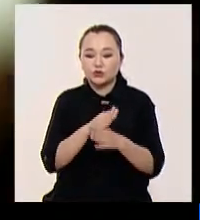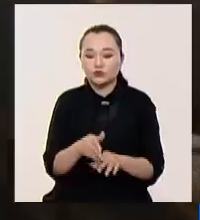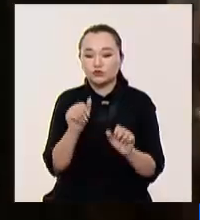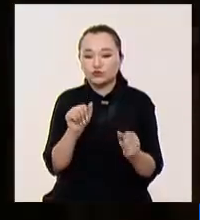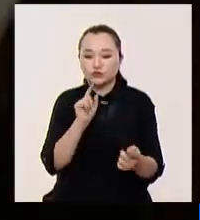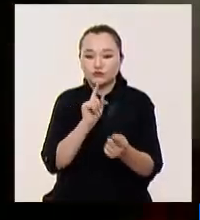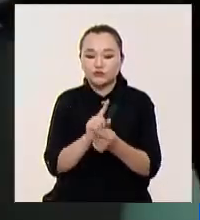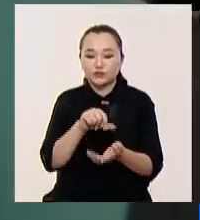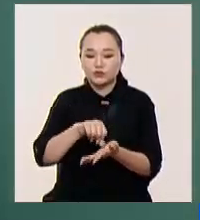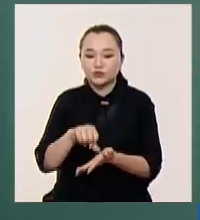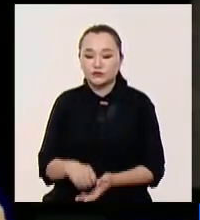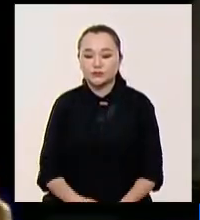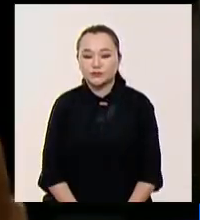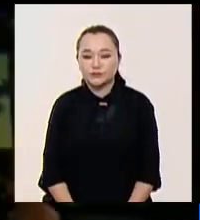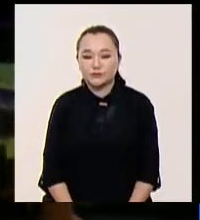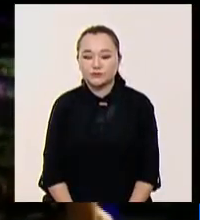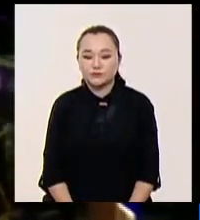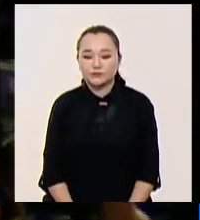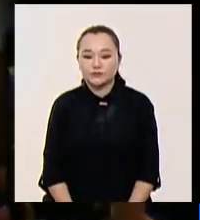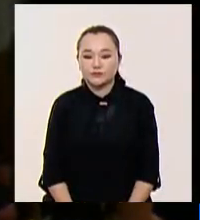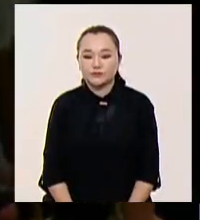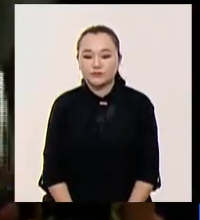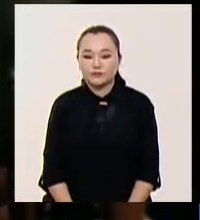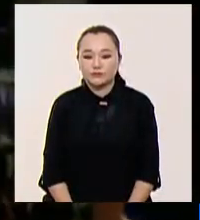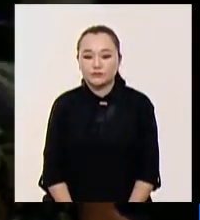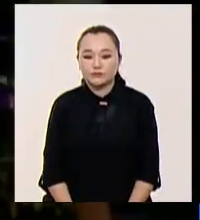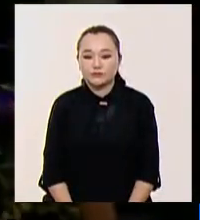қатыса алады. Азамат Қабетов, Ринат Абілқайыров, Информбюро, Алматы.